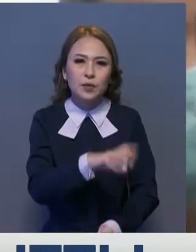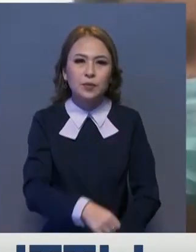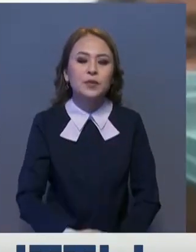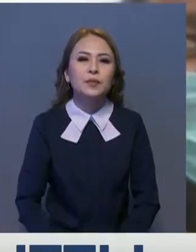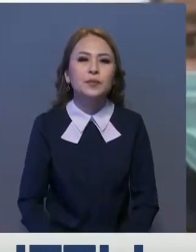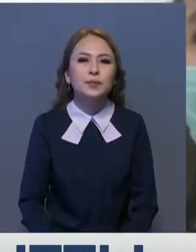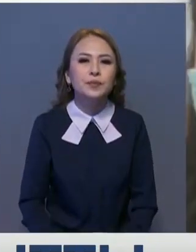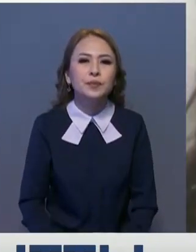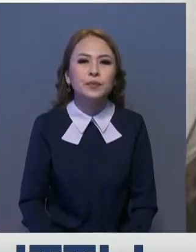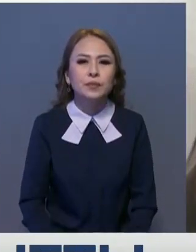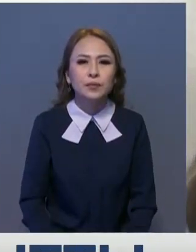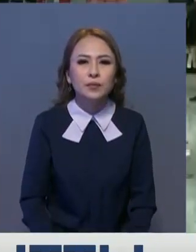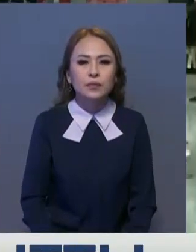Түсініксіз.